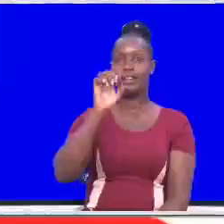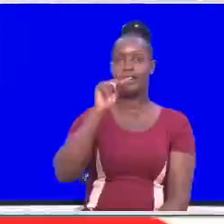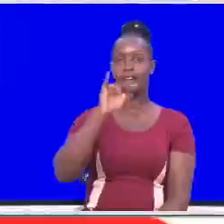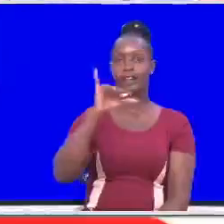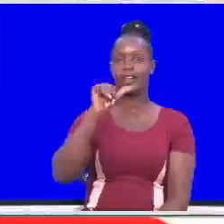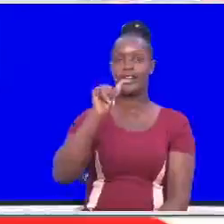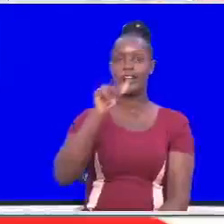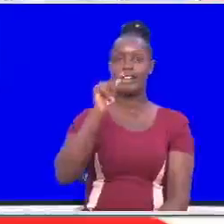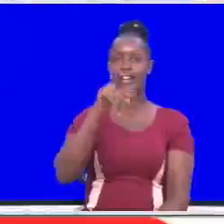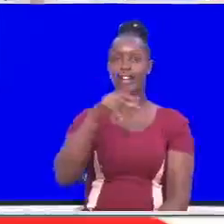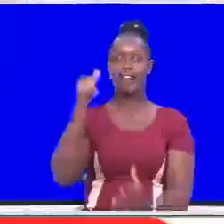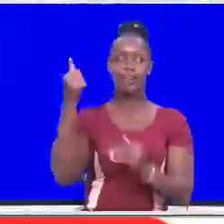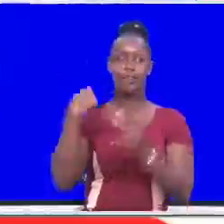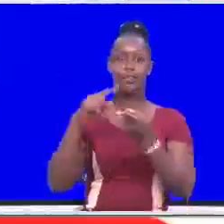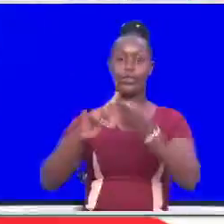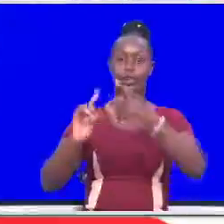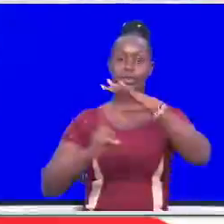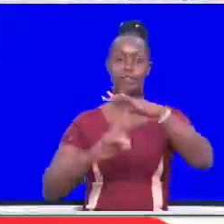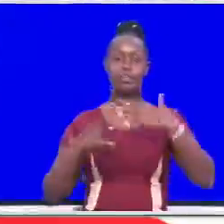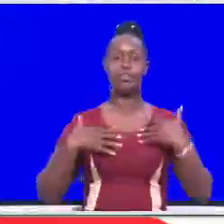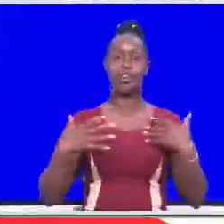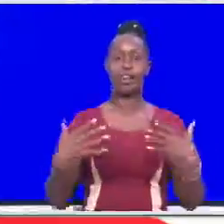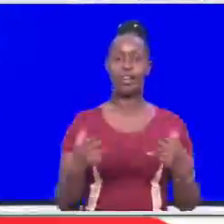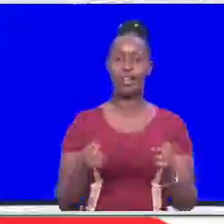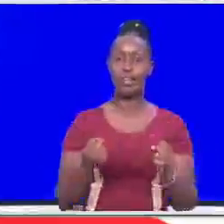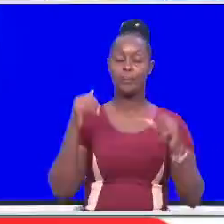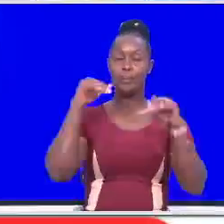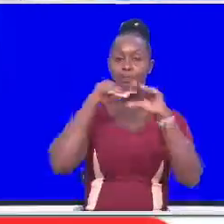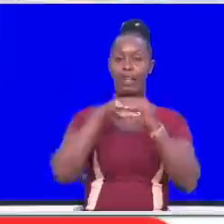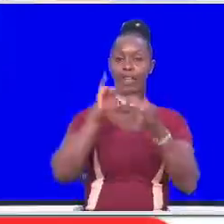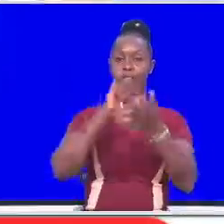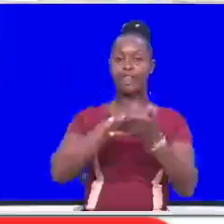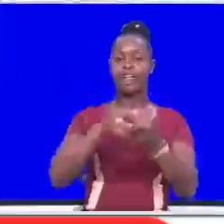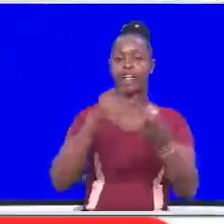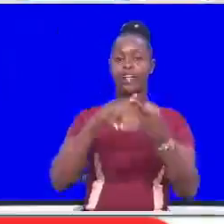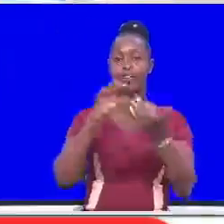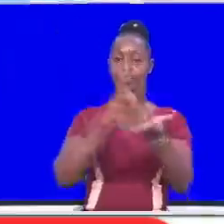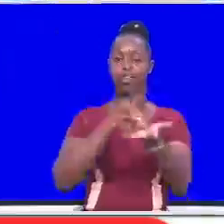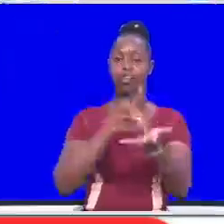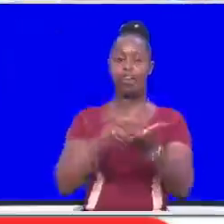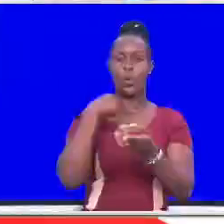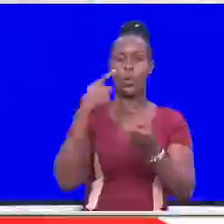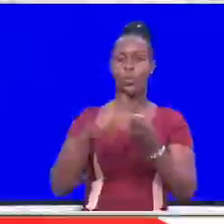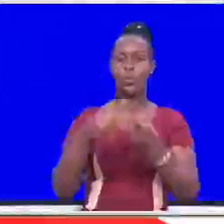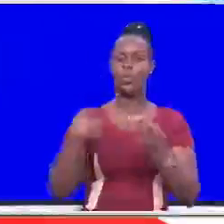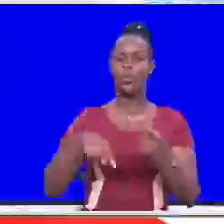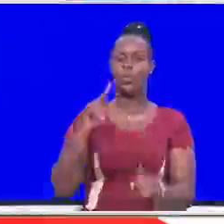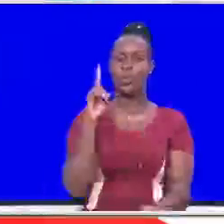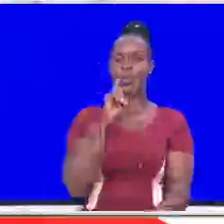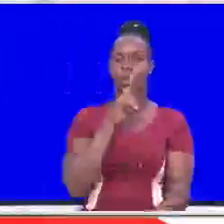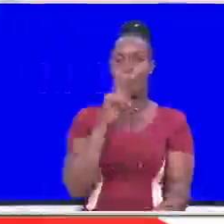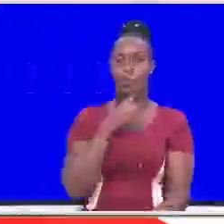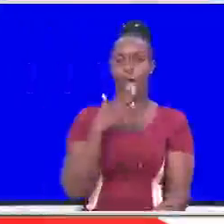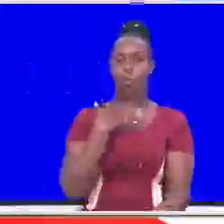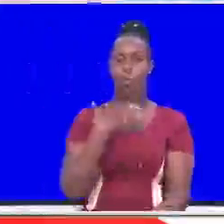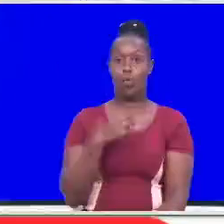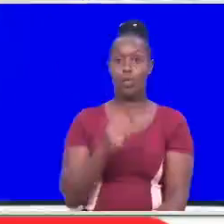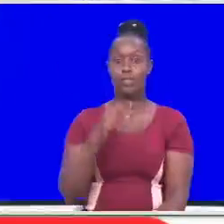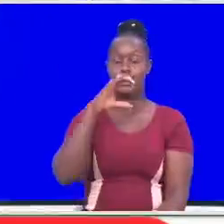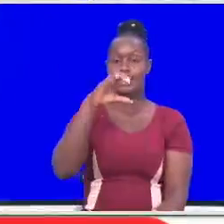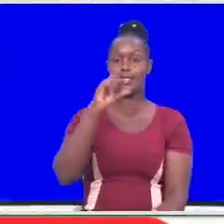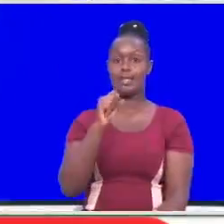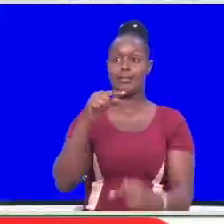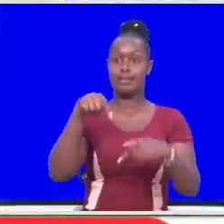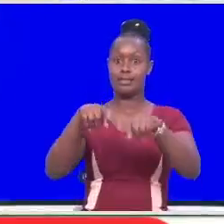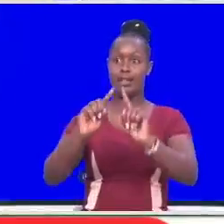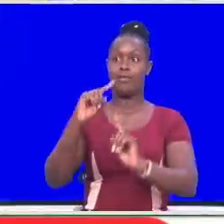afya. Katika makao makuu ya wizara hiyo, madaktari wenye ghadhabu walimtaka waziri wa afya Susan Nakumicha